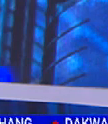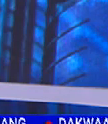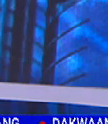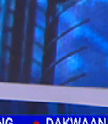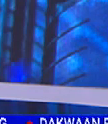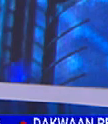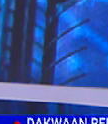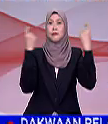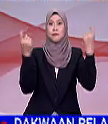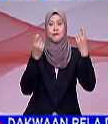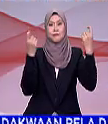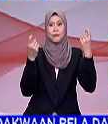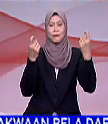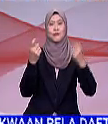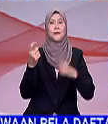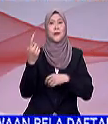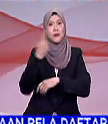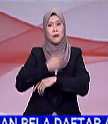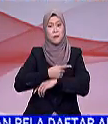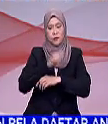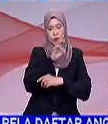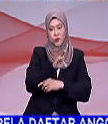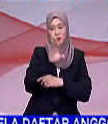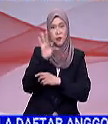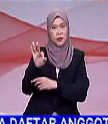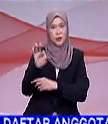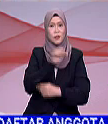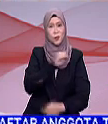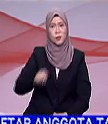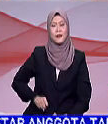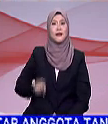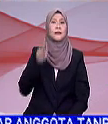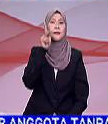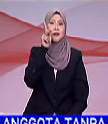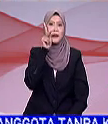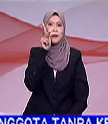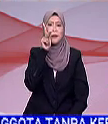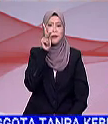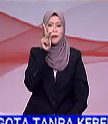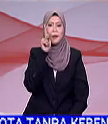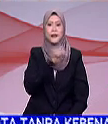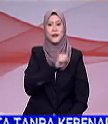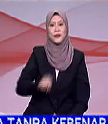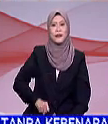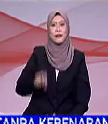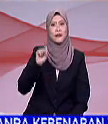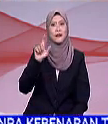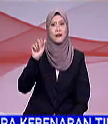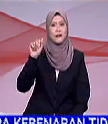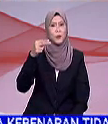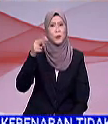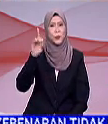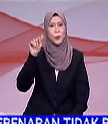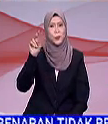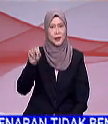sambutan perayaan ulang tahun hari keputeraan ke-79 Sultan Kedah al-aminul Karim Sultan Salahuddin Ibni